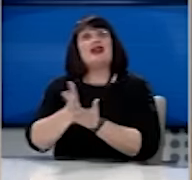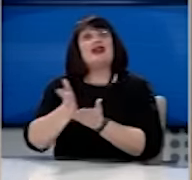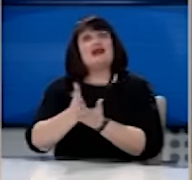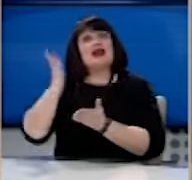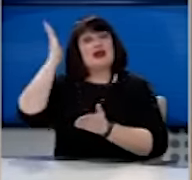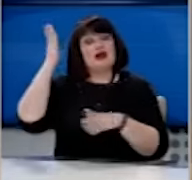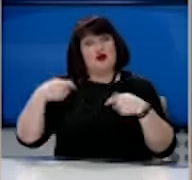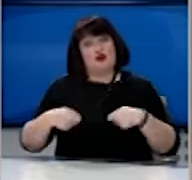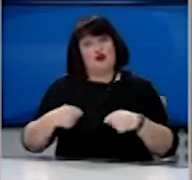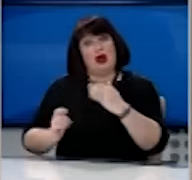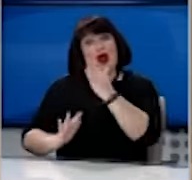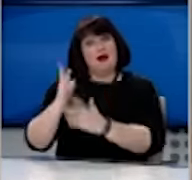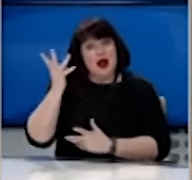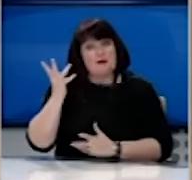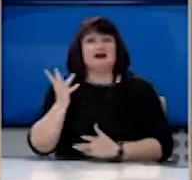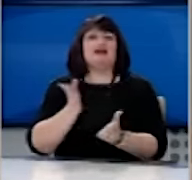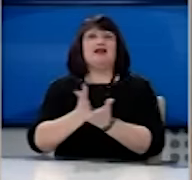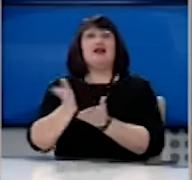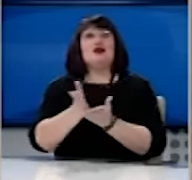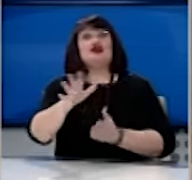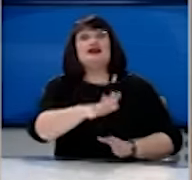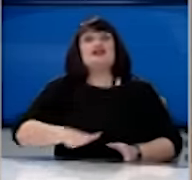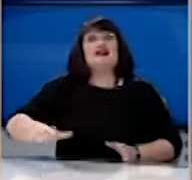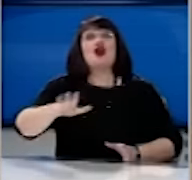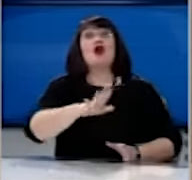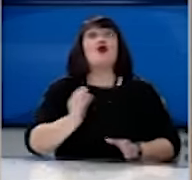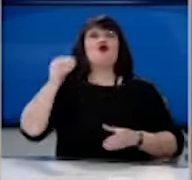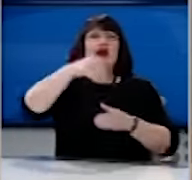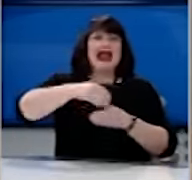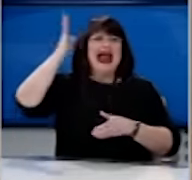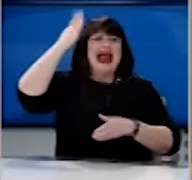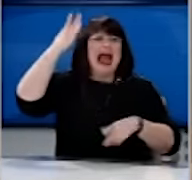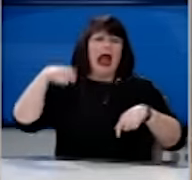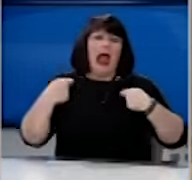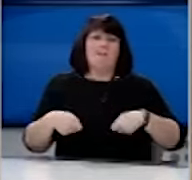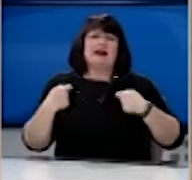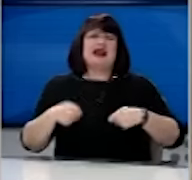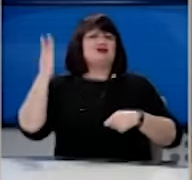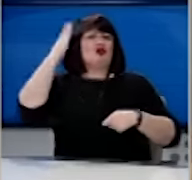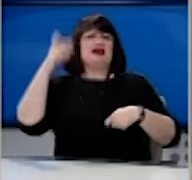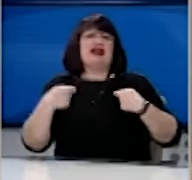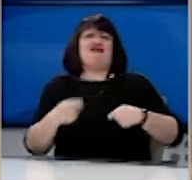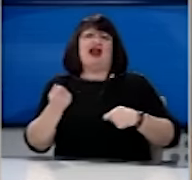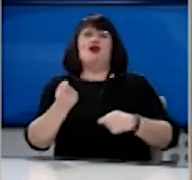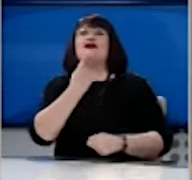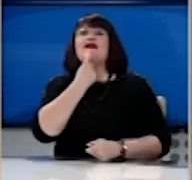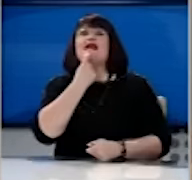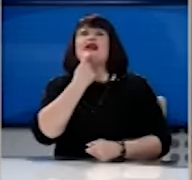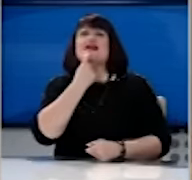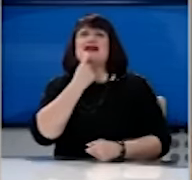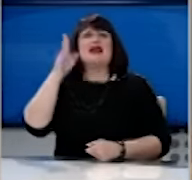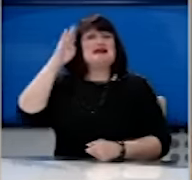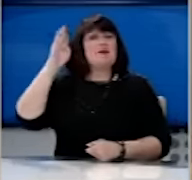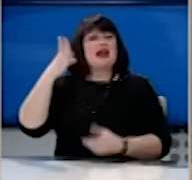καπιταλιστική ανάπτυξη, για δικαιοσύνη παντού μέσα στον καπιταλισμό. Απλά ο κύριος Κασελάκης είναι μαθημένος αλλιώς εκεί στη